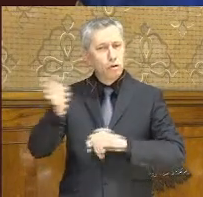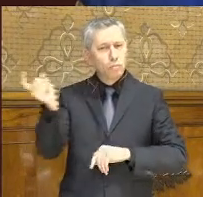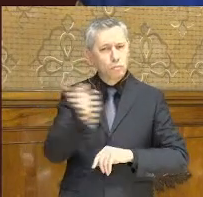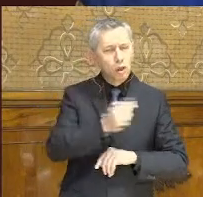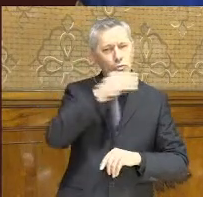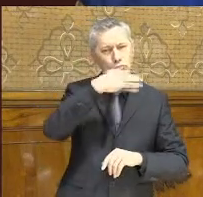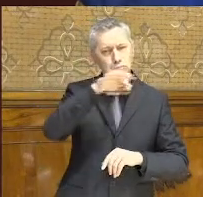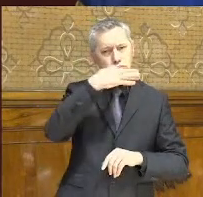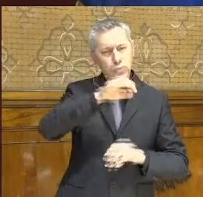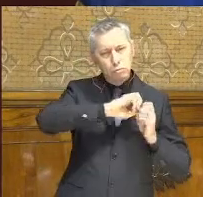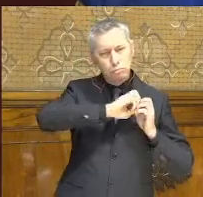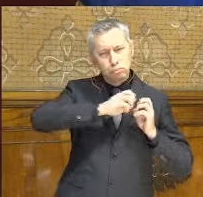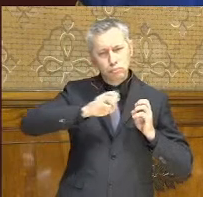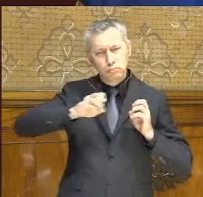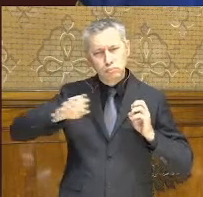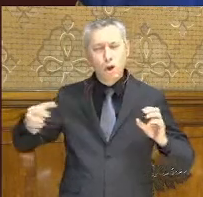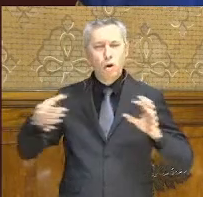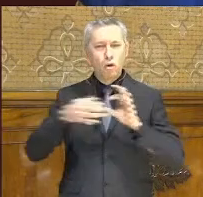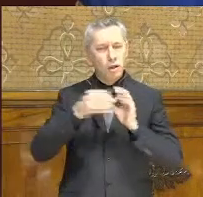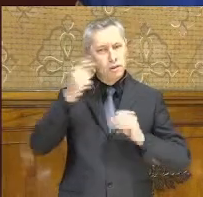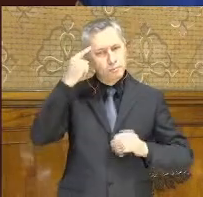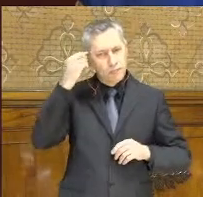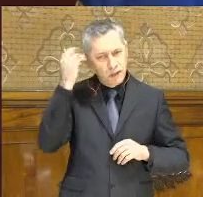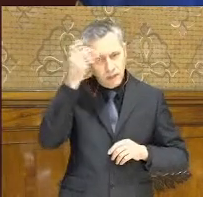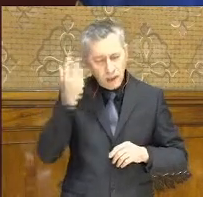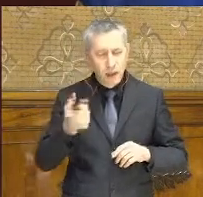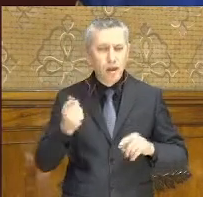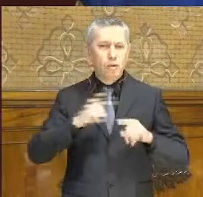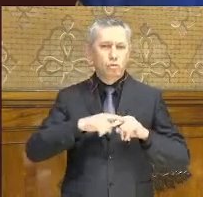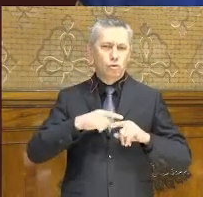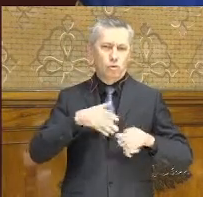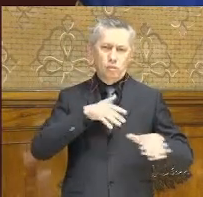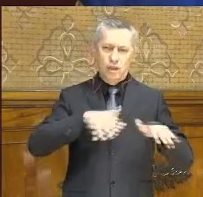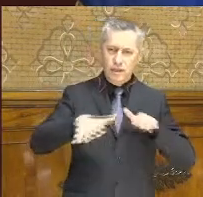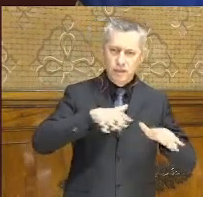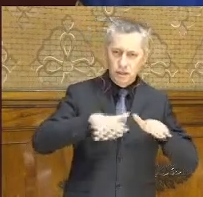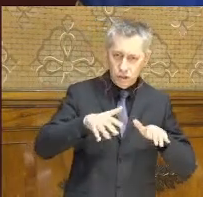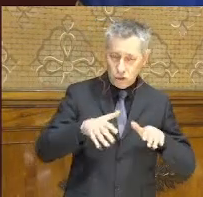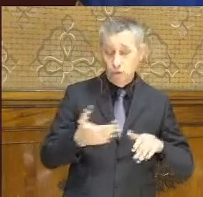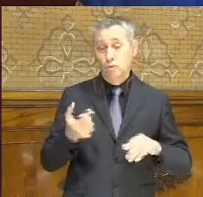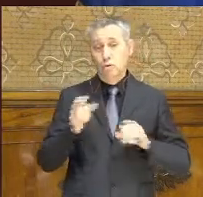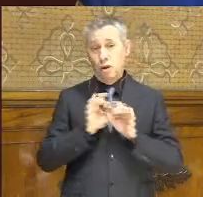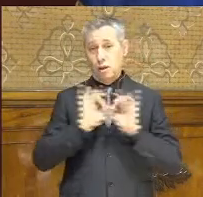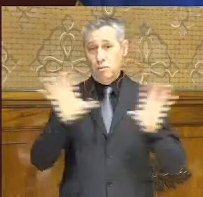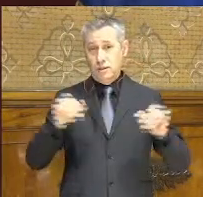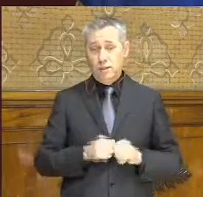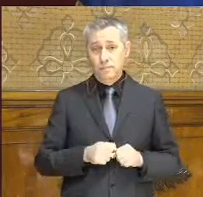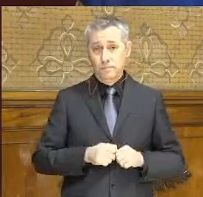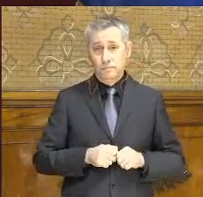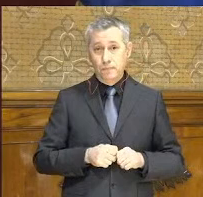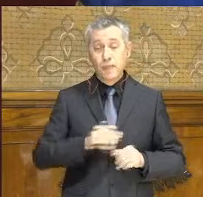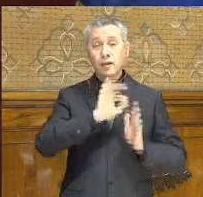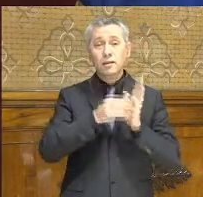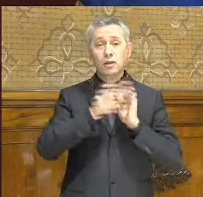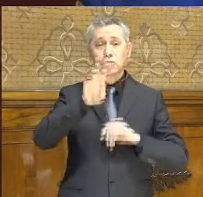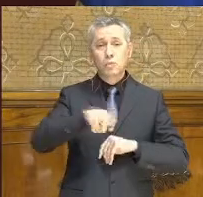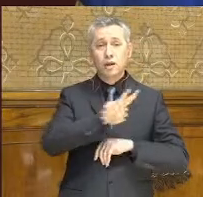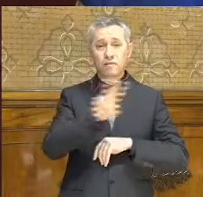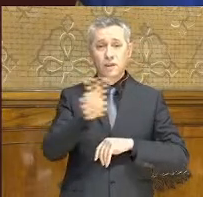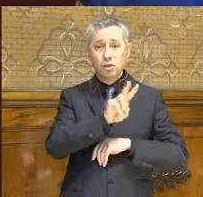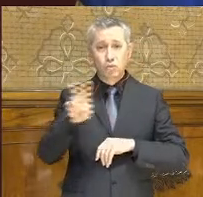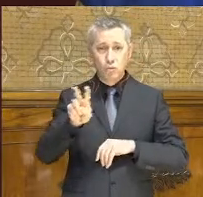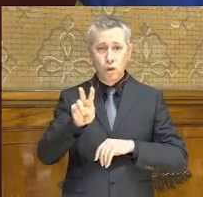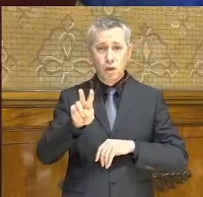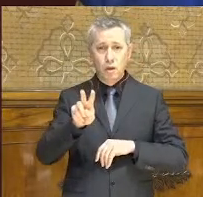sulle molteplici declinazioni dell'idea e dell'esercizio di libertà. Il 2022, data che tutti vediamo campeggiare